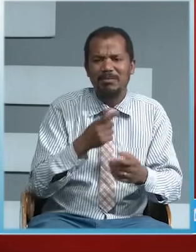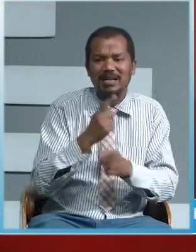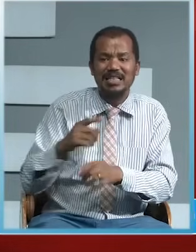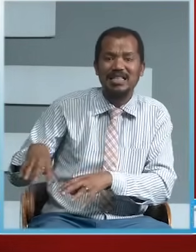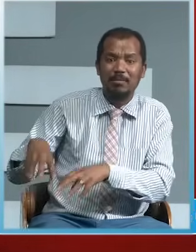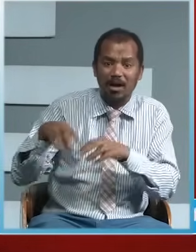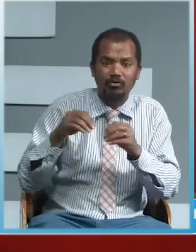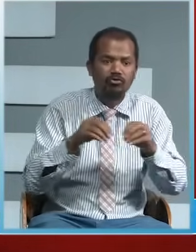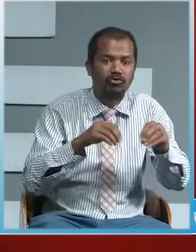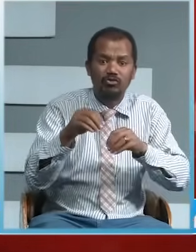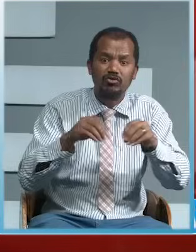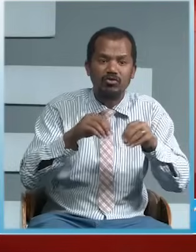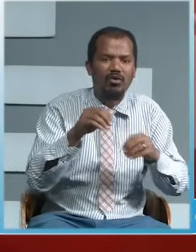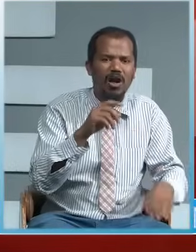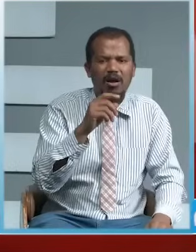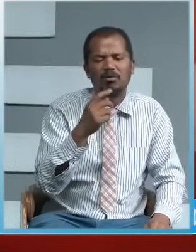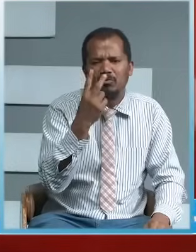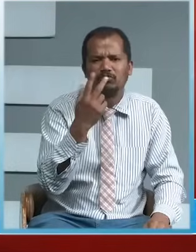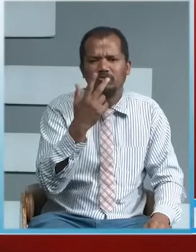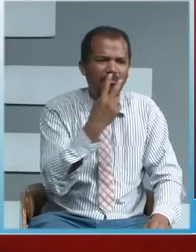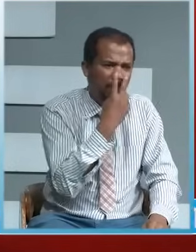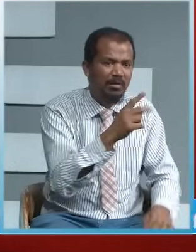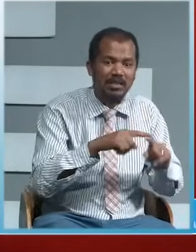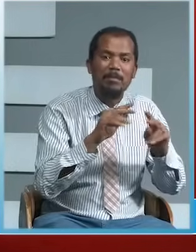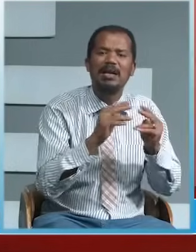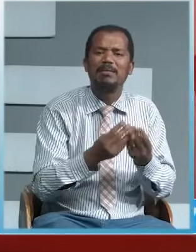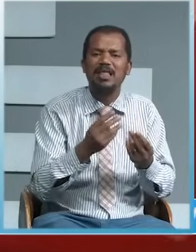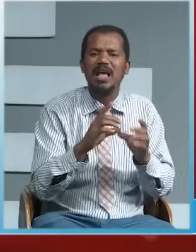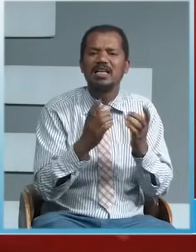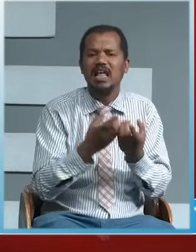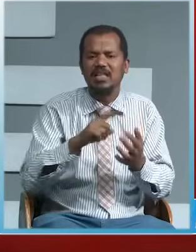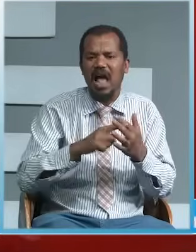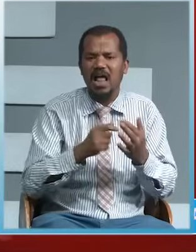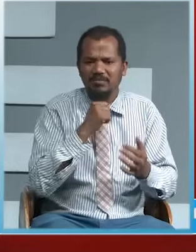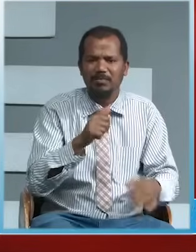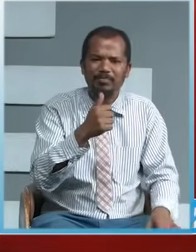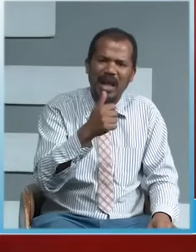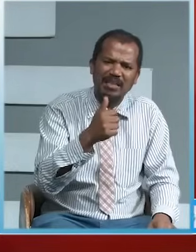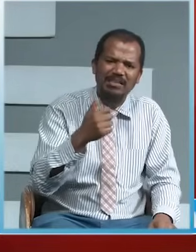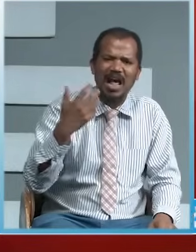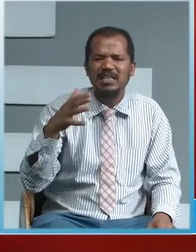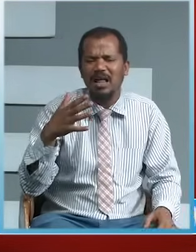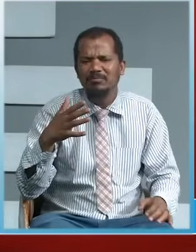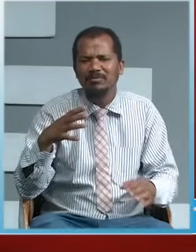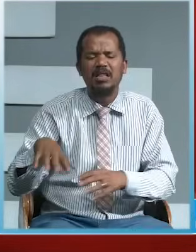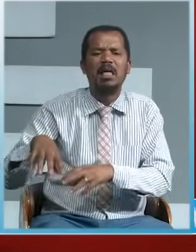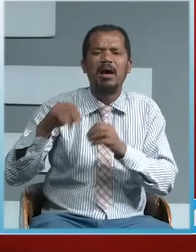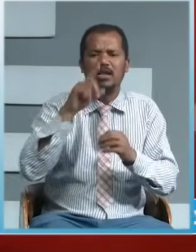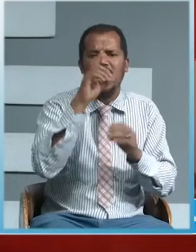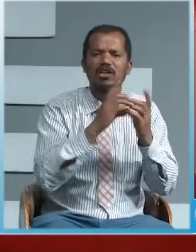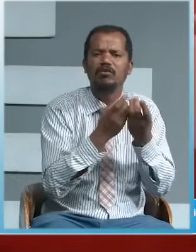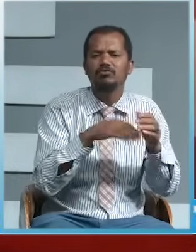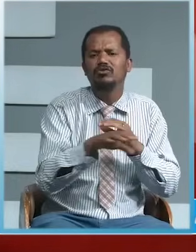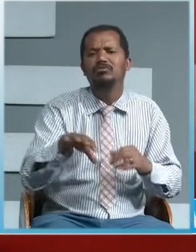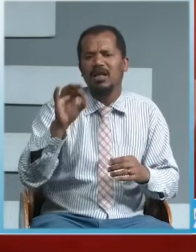በእርግጥ ተማሪዎቹ ሲንቀሳቀሱ ታያለ አንድ ለሶስት እየሆኑ፣ ነገር ግን መደበኛ ክላስ አልተጀመረም። ቢያንስ 10-15 እንደዛ አይነት ተማሪ ነው ከአንድ